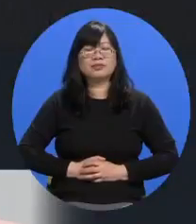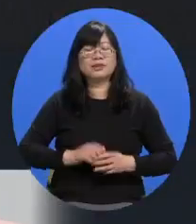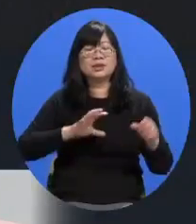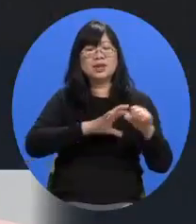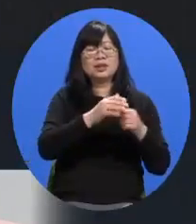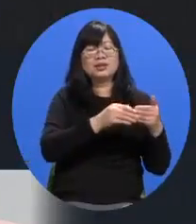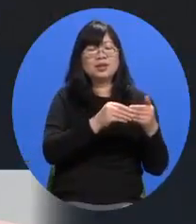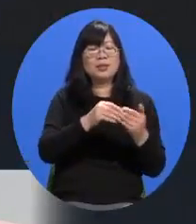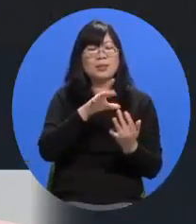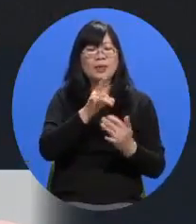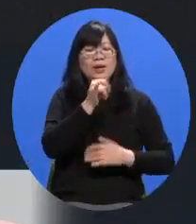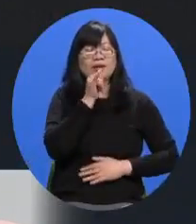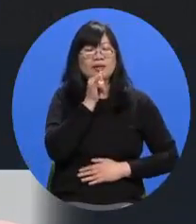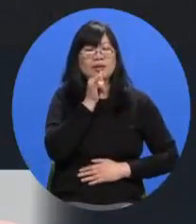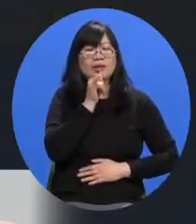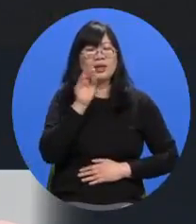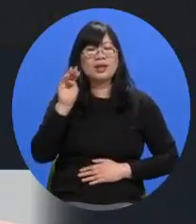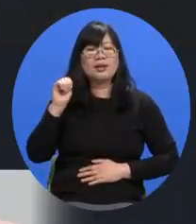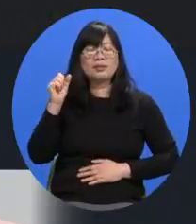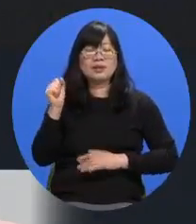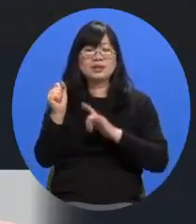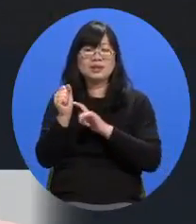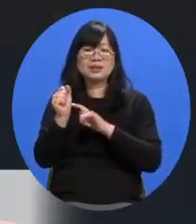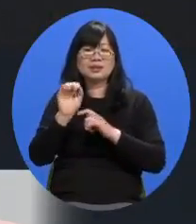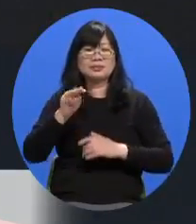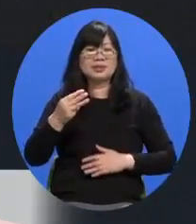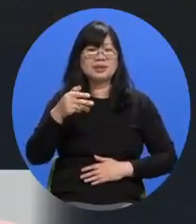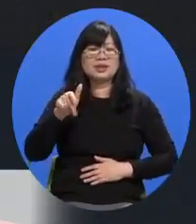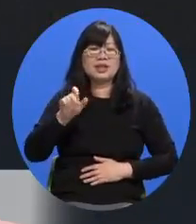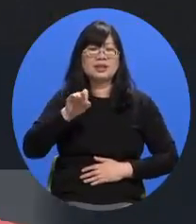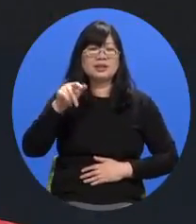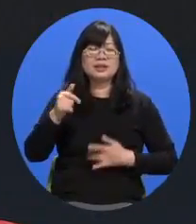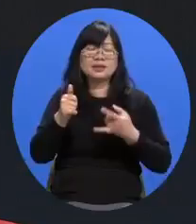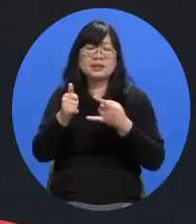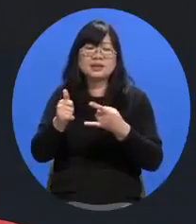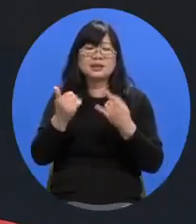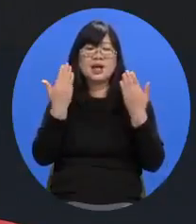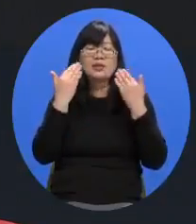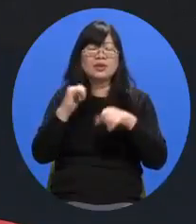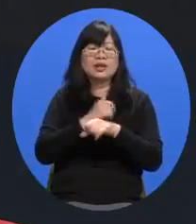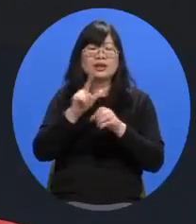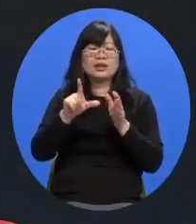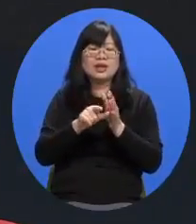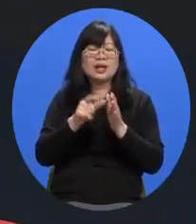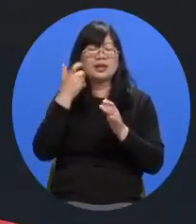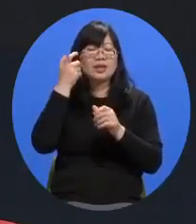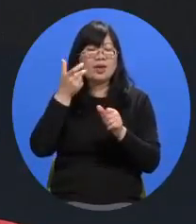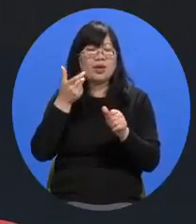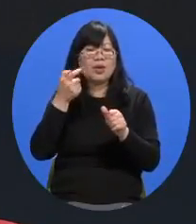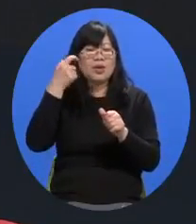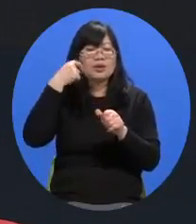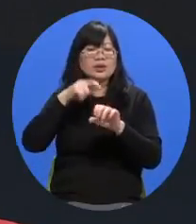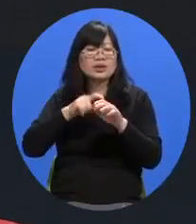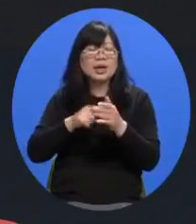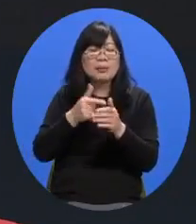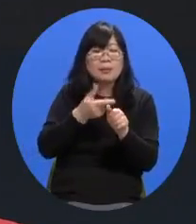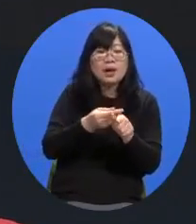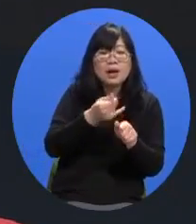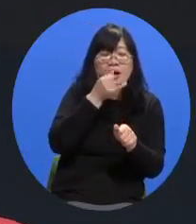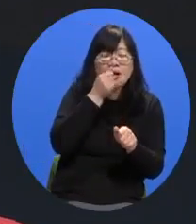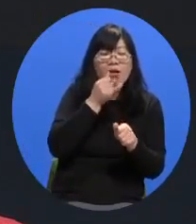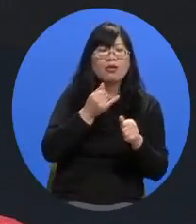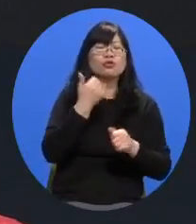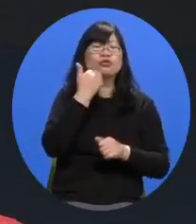세계적인 리더로 꼽히는 마이크로소프트의 빌 게이츠. 그에게 학창시절 영감을 불어넣어 주었던 사람은 다름 아닌